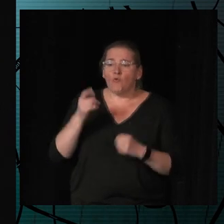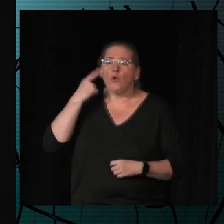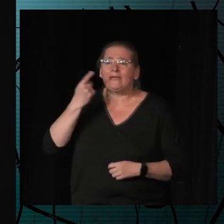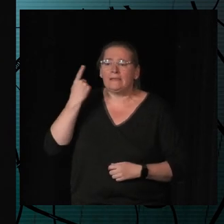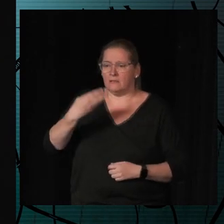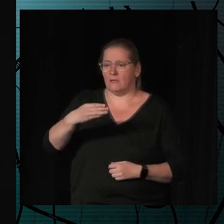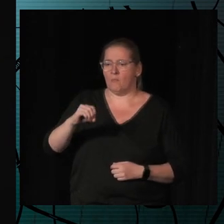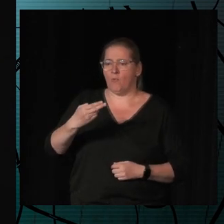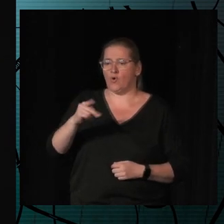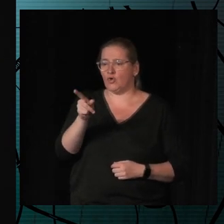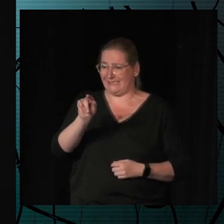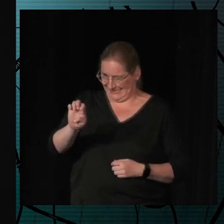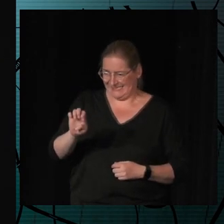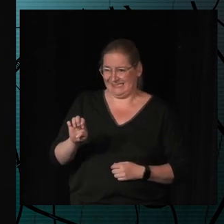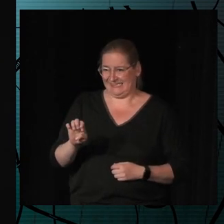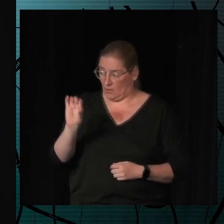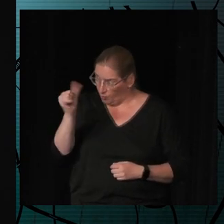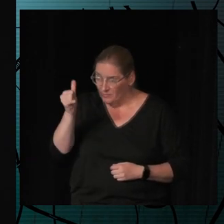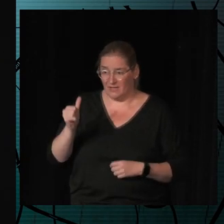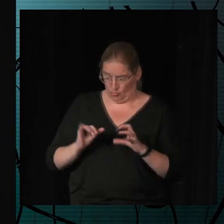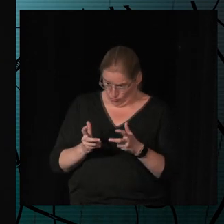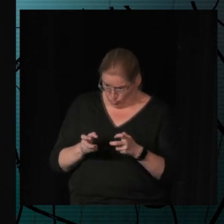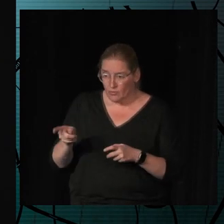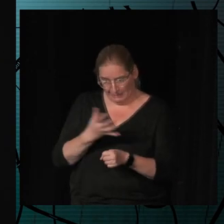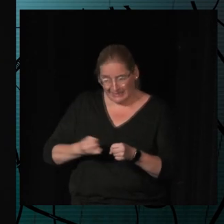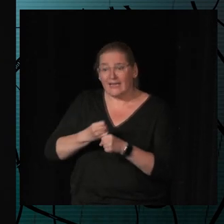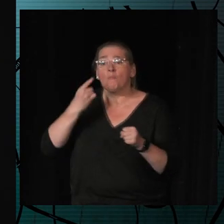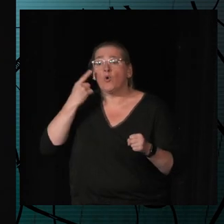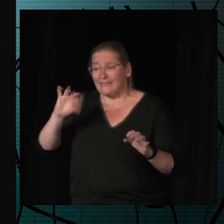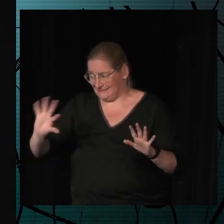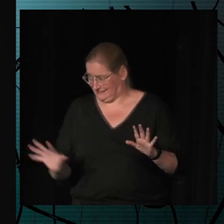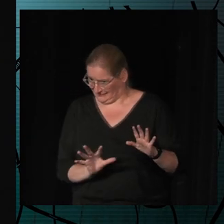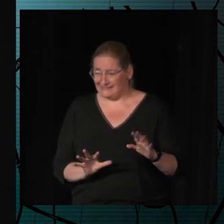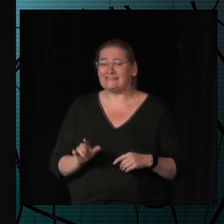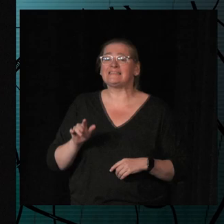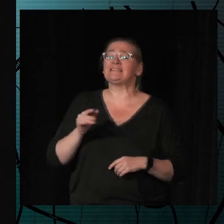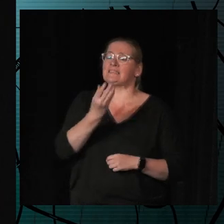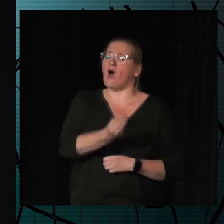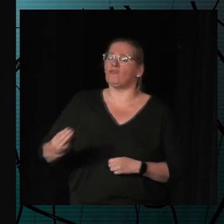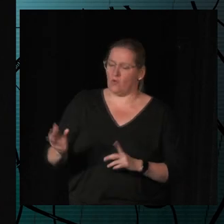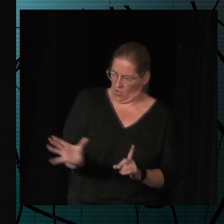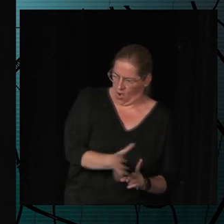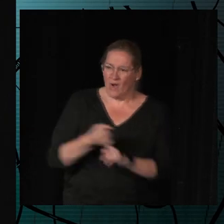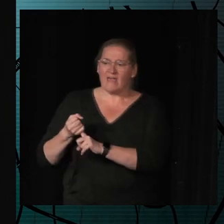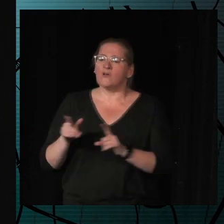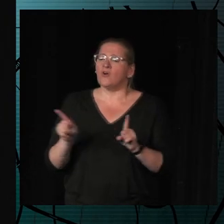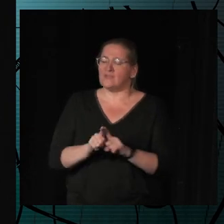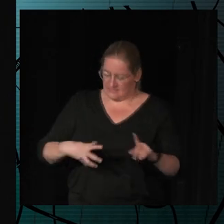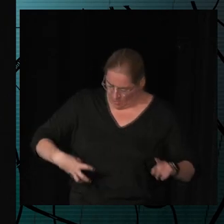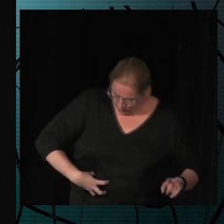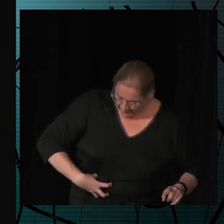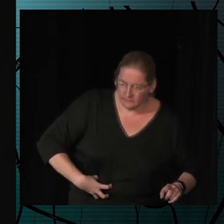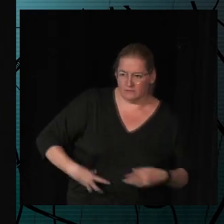vidéo de Mongolie qui est un jeu d'horreur qui va traiter du du de l'enlèvement d'enfants et du trafic d'organ alors c'est vraiment pas fun